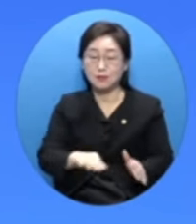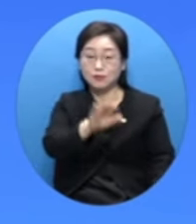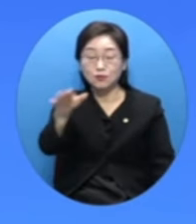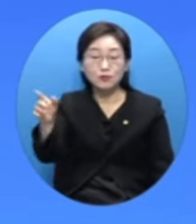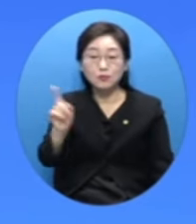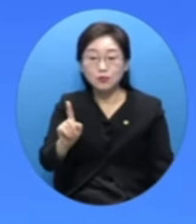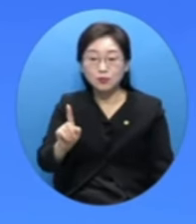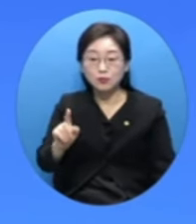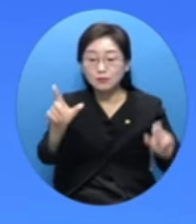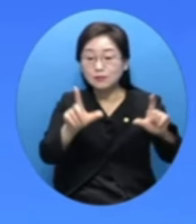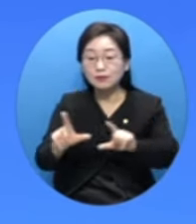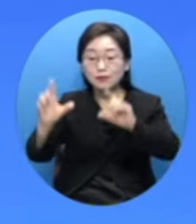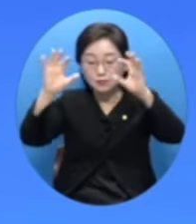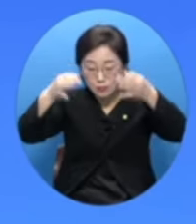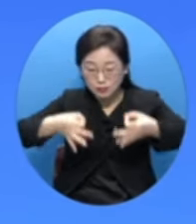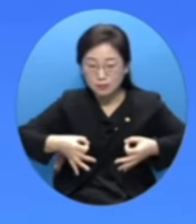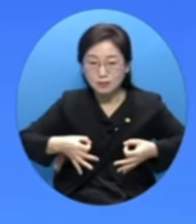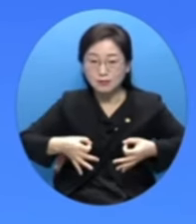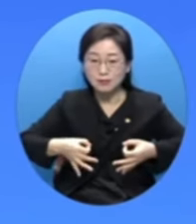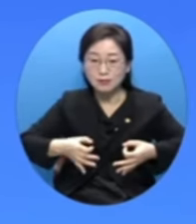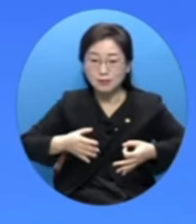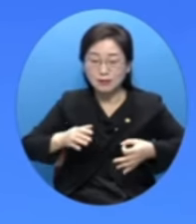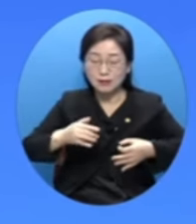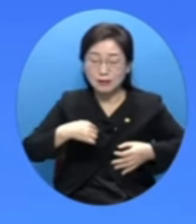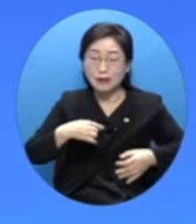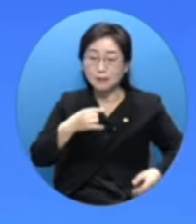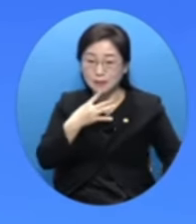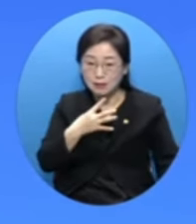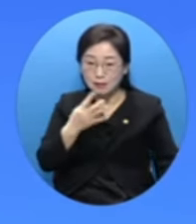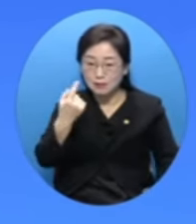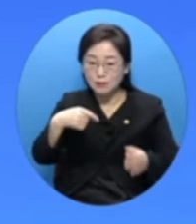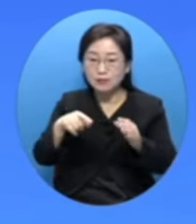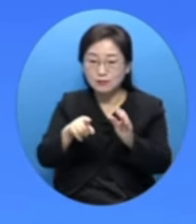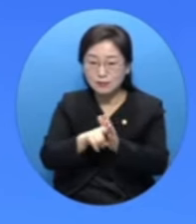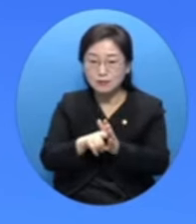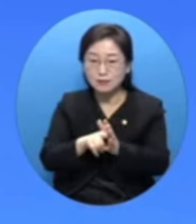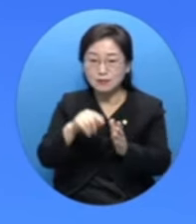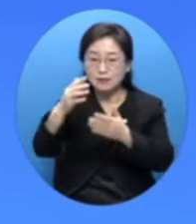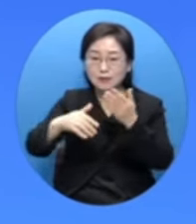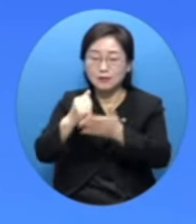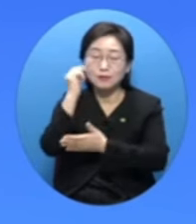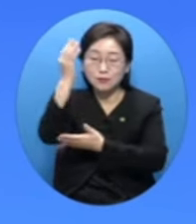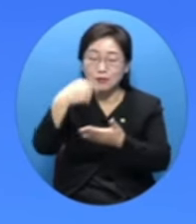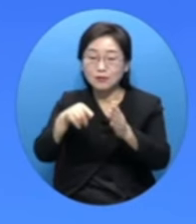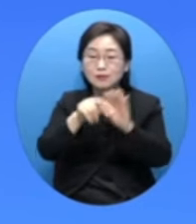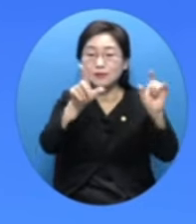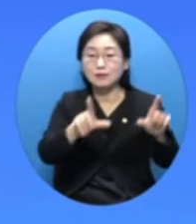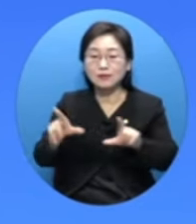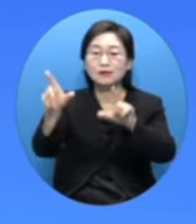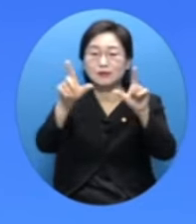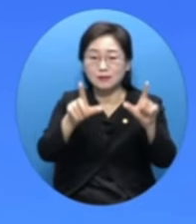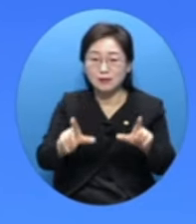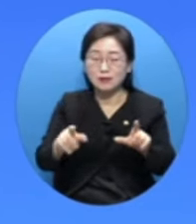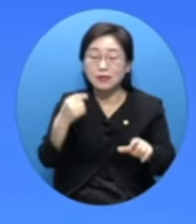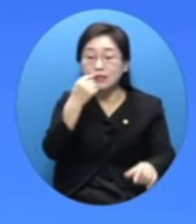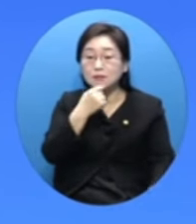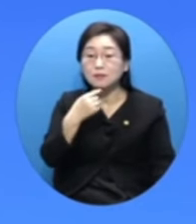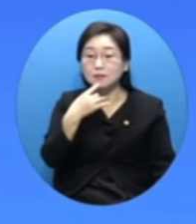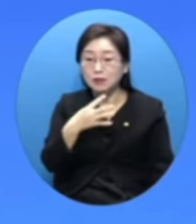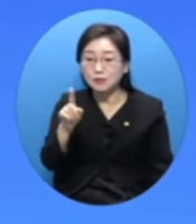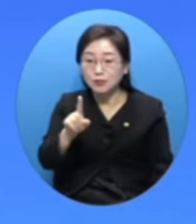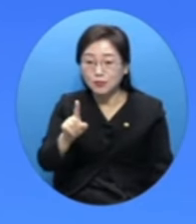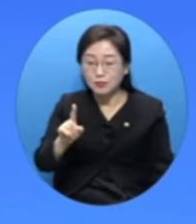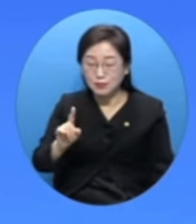삶을 살고 있습니까? 지금까지 나만을 위해서 하나님의 영광을 위해서 산다고 하는 말을 하면서도 나